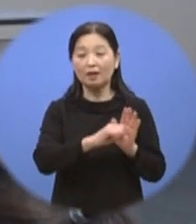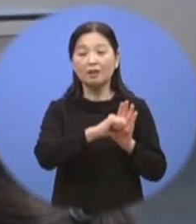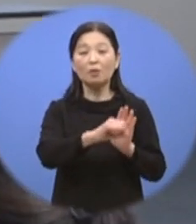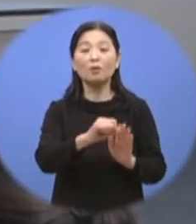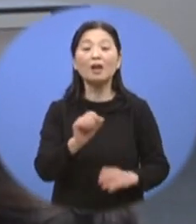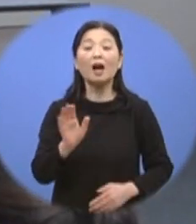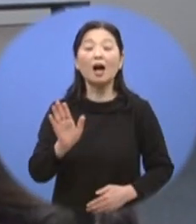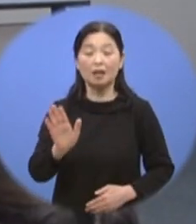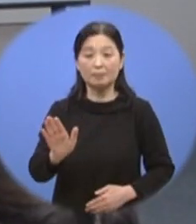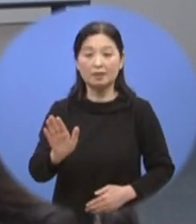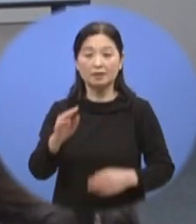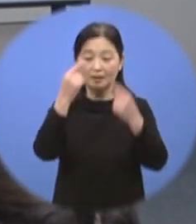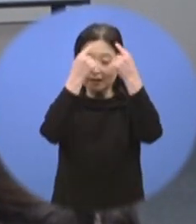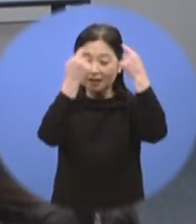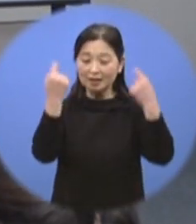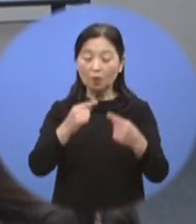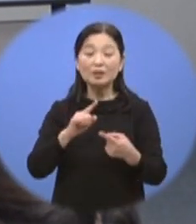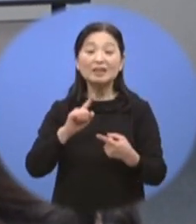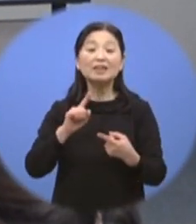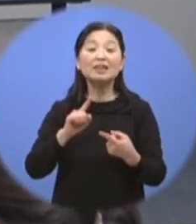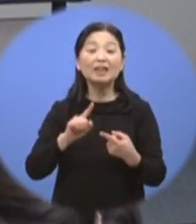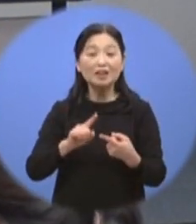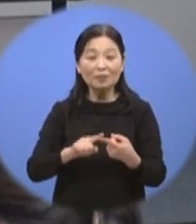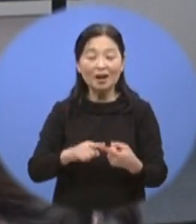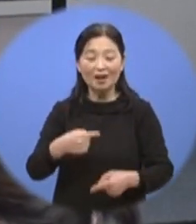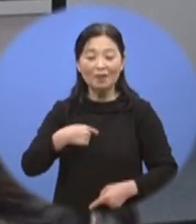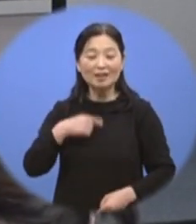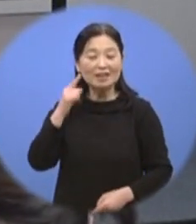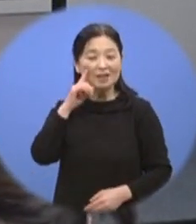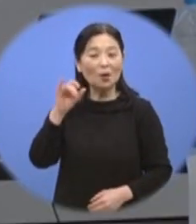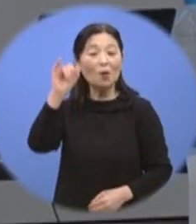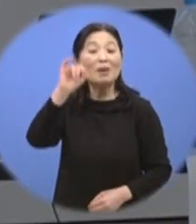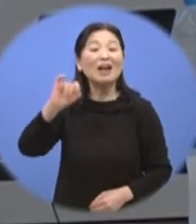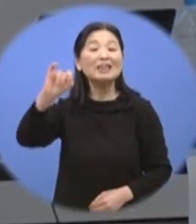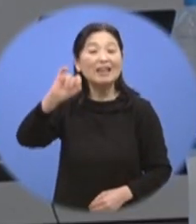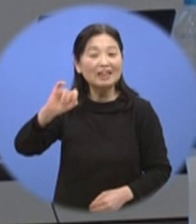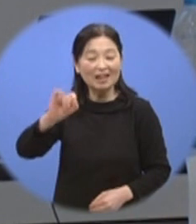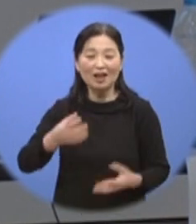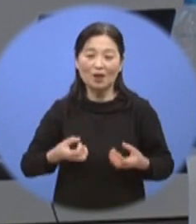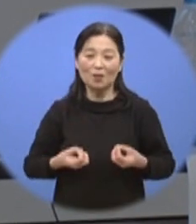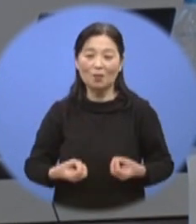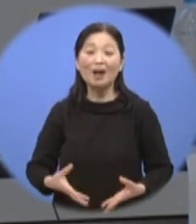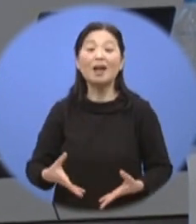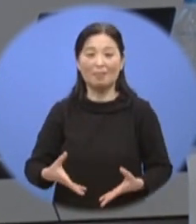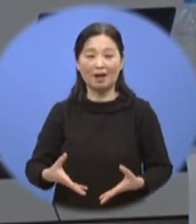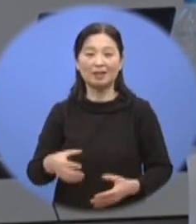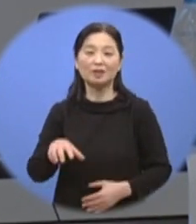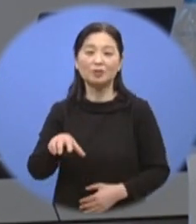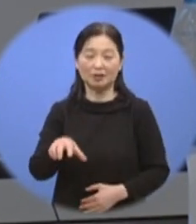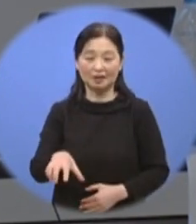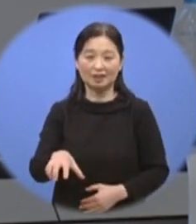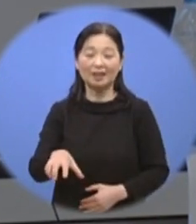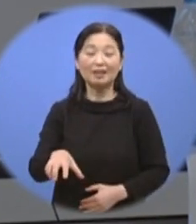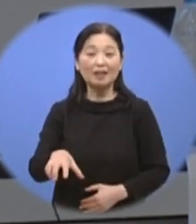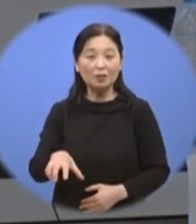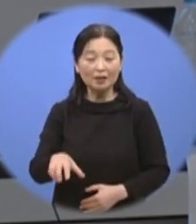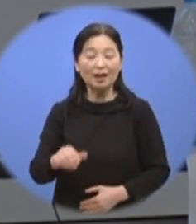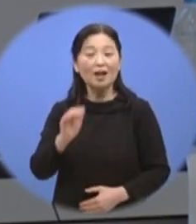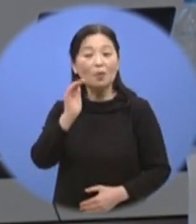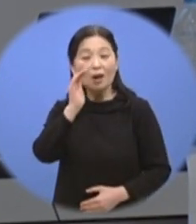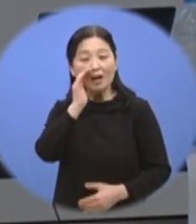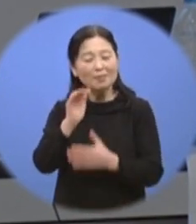ですよね。個人的にはですね、祖母が和歌山出身っていうこともあって、勝手にご縁を感